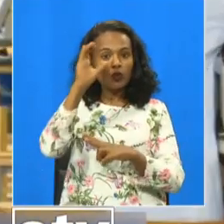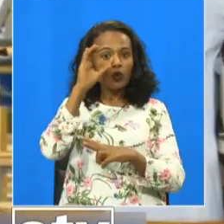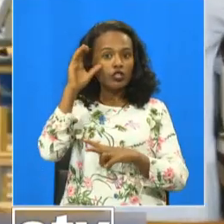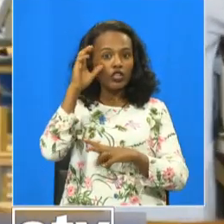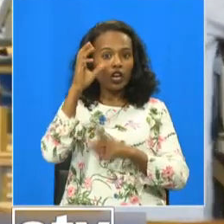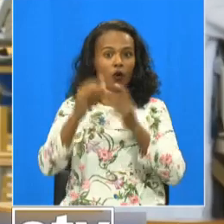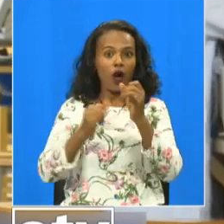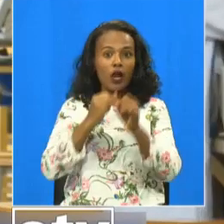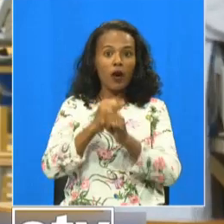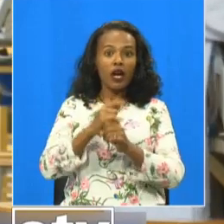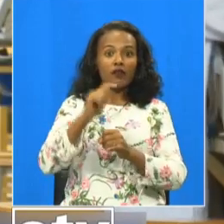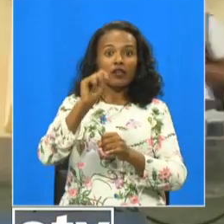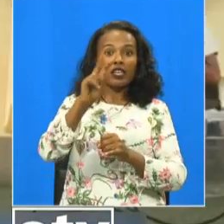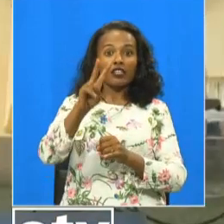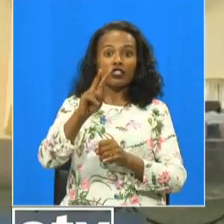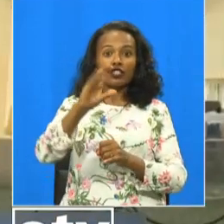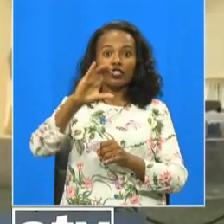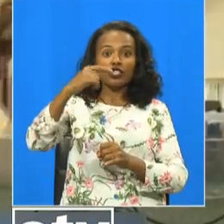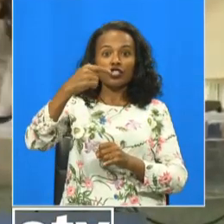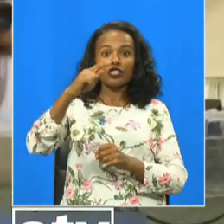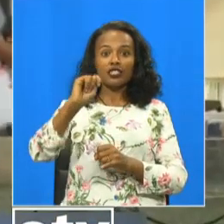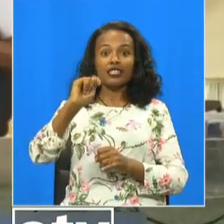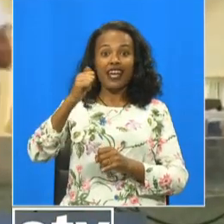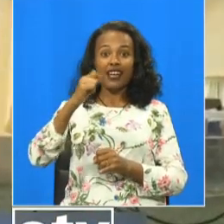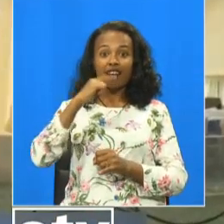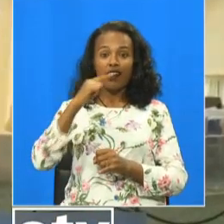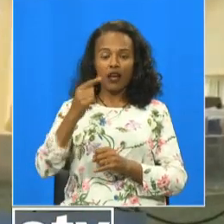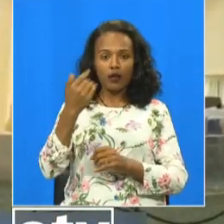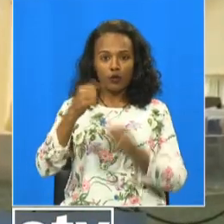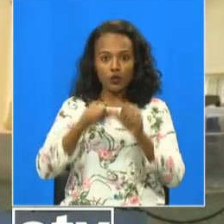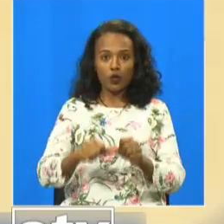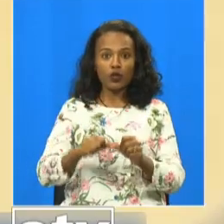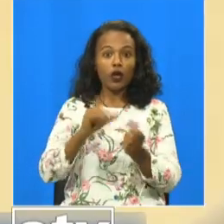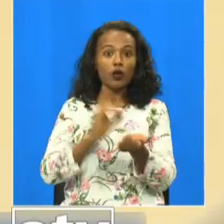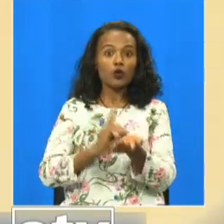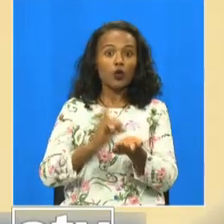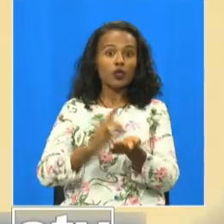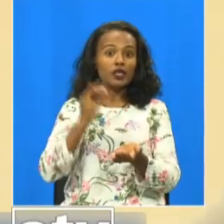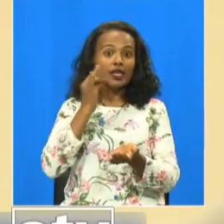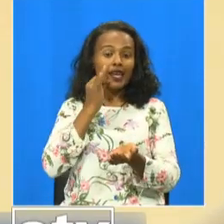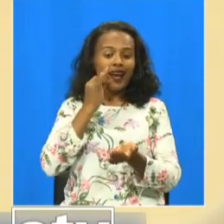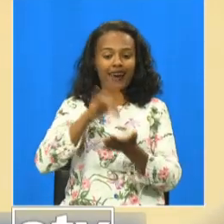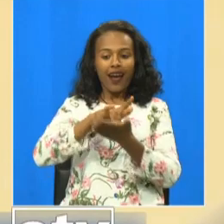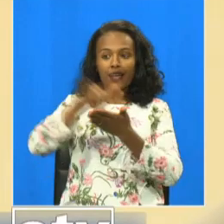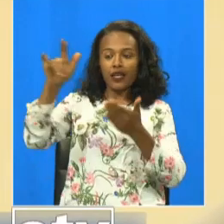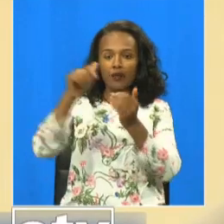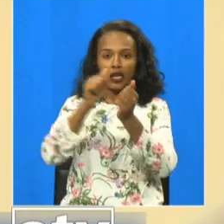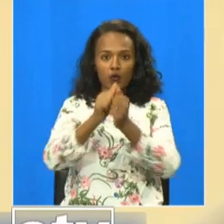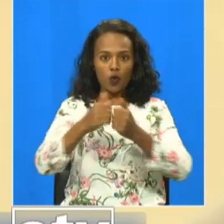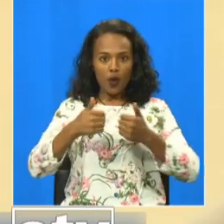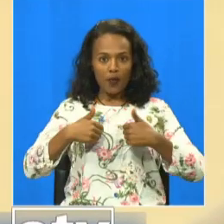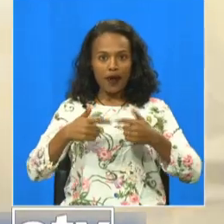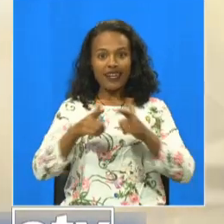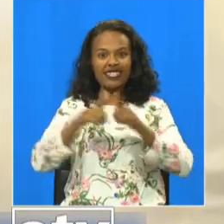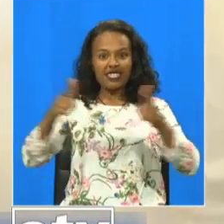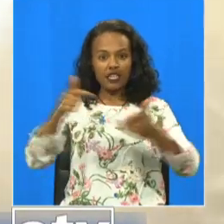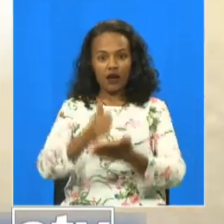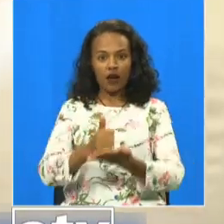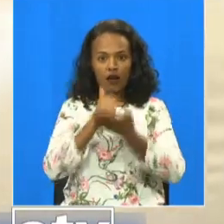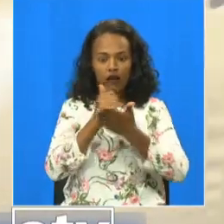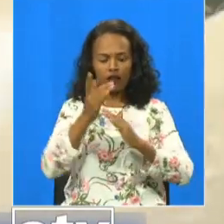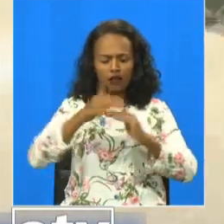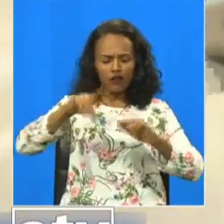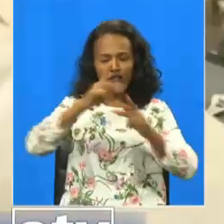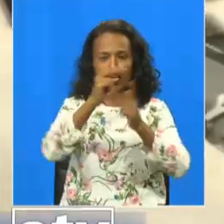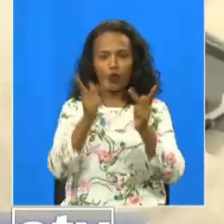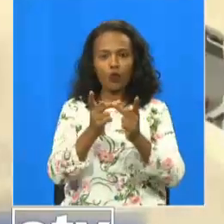ዓለም አቀፍ የቴሌቪዥን መረብ ሲጂቲኤን ጋር ቆይታ የነበራቸው ዶክተር ሊያ ታደሰም ከአየር መንገዱ ጋር ባለን ትልቅ አጋርነት ከፍተኛ